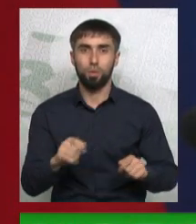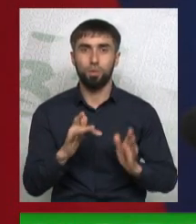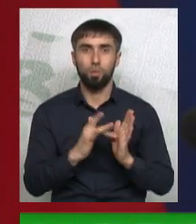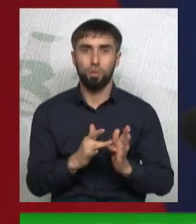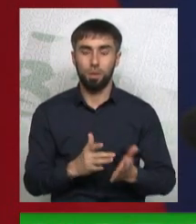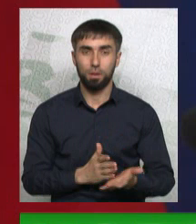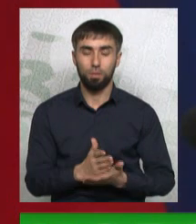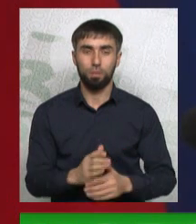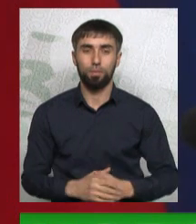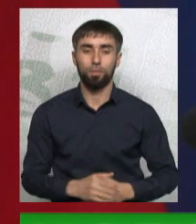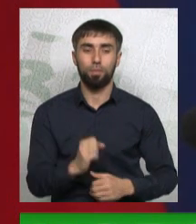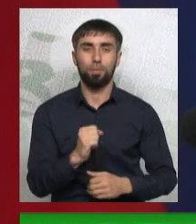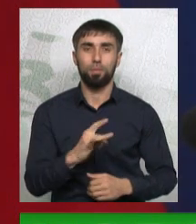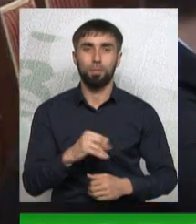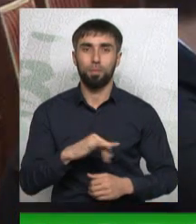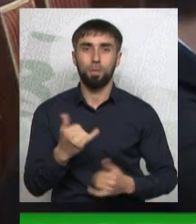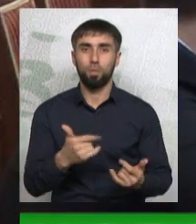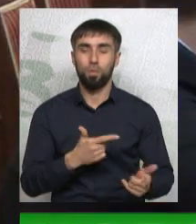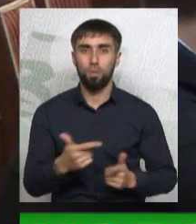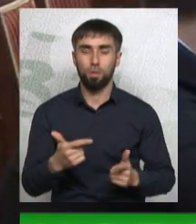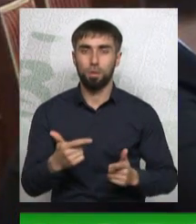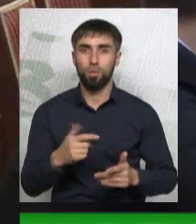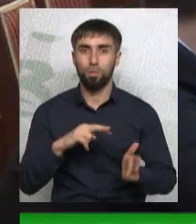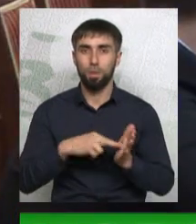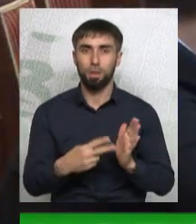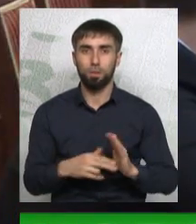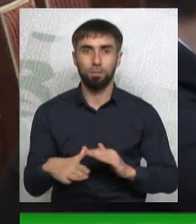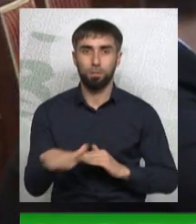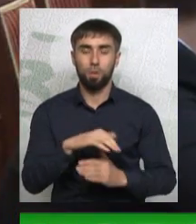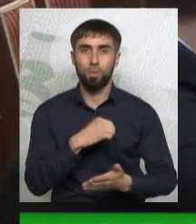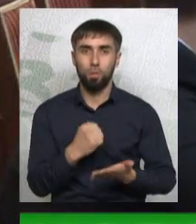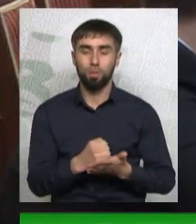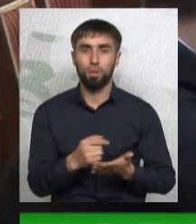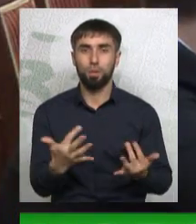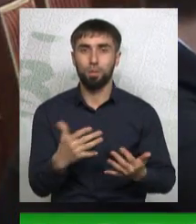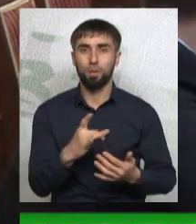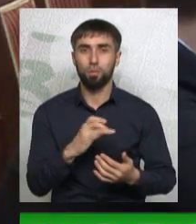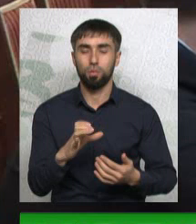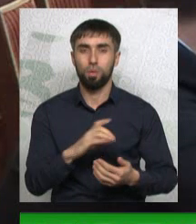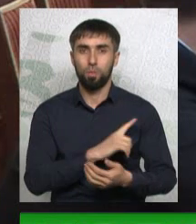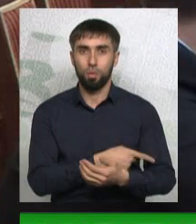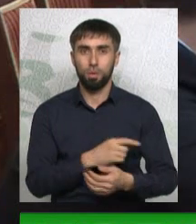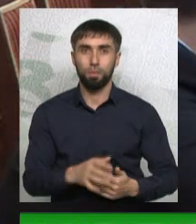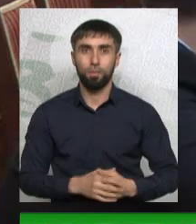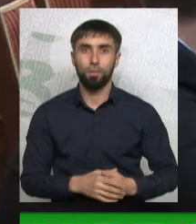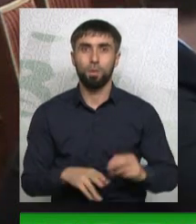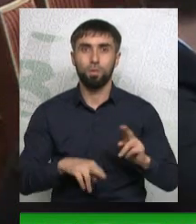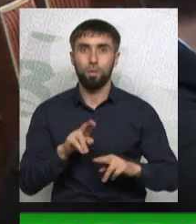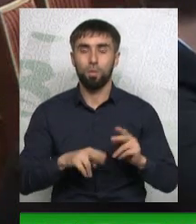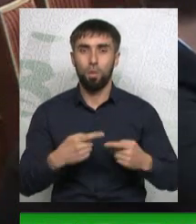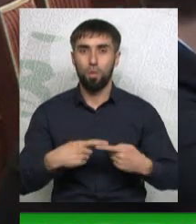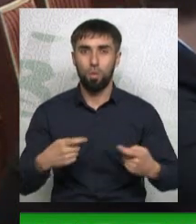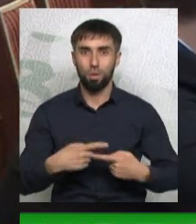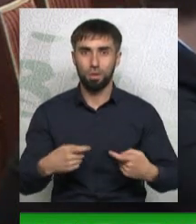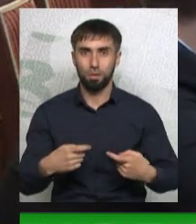туристического кластера «Арыбки» сейчас готовится планировка территории, подтверждено наличие требуемых ресурсных мощностей. Строится